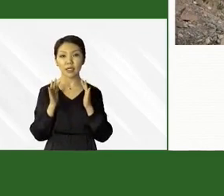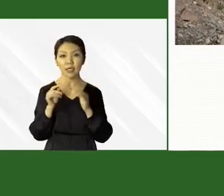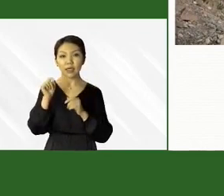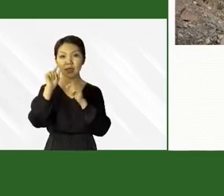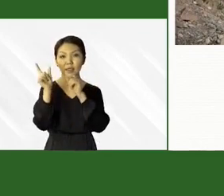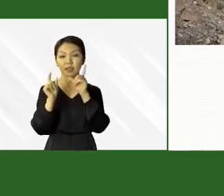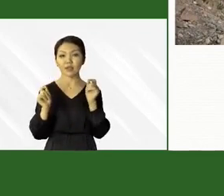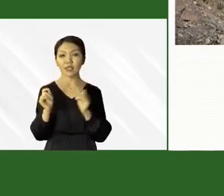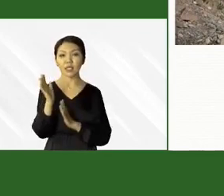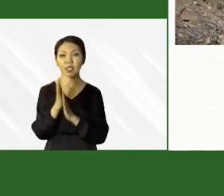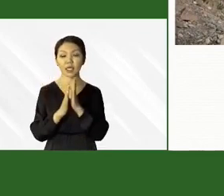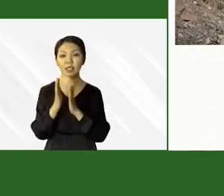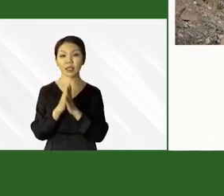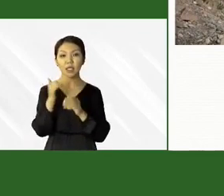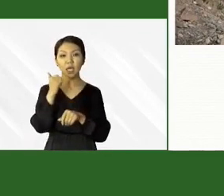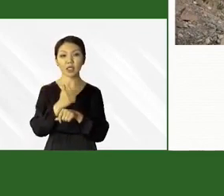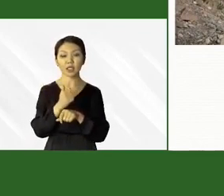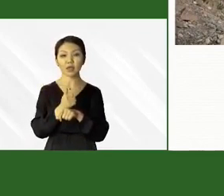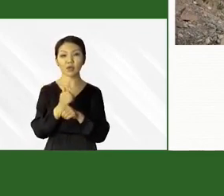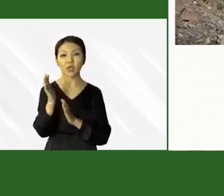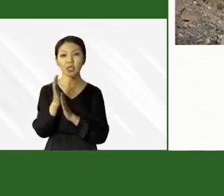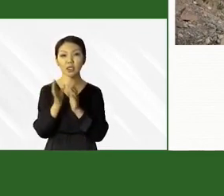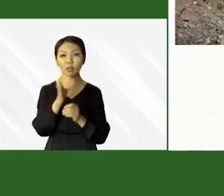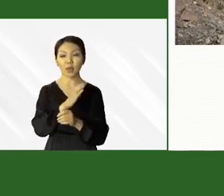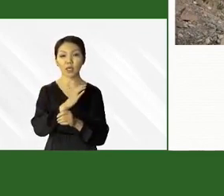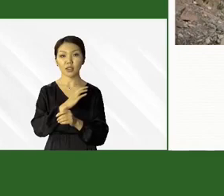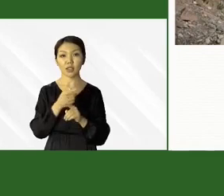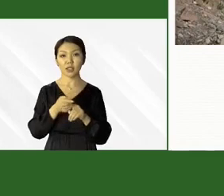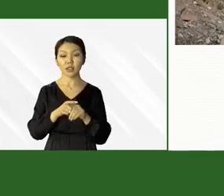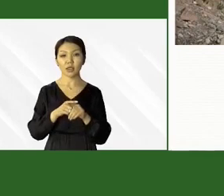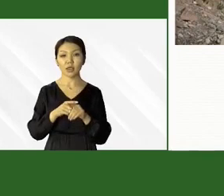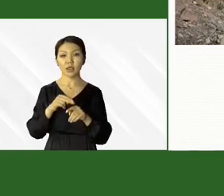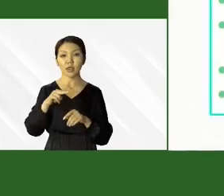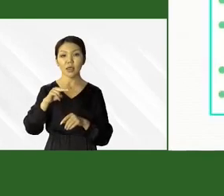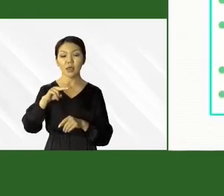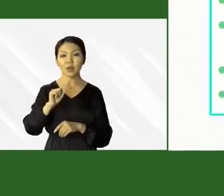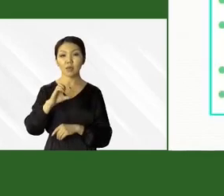растений. Основное растительное богатство региона – это пастбище.